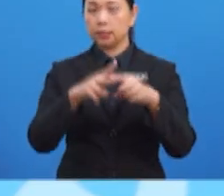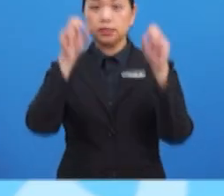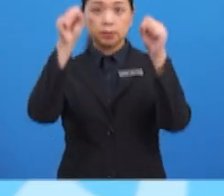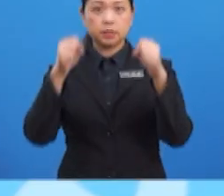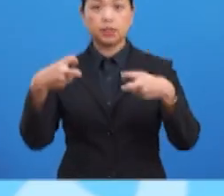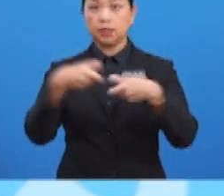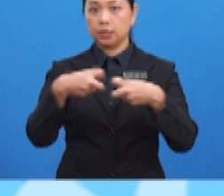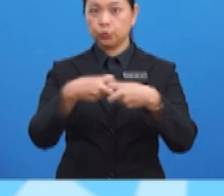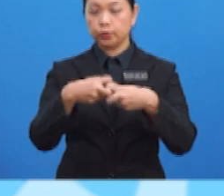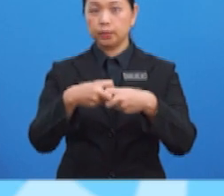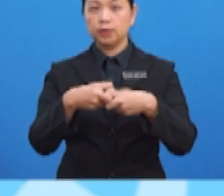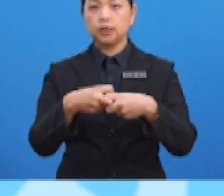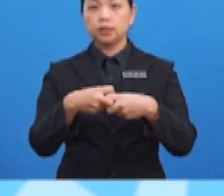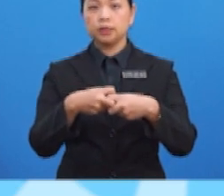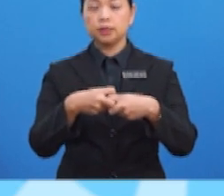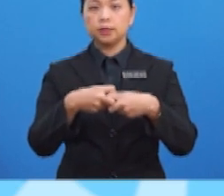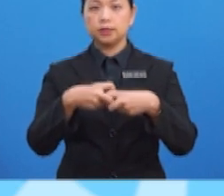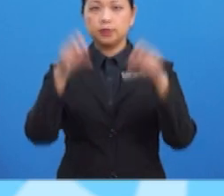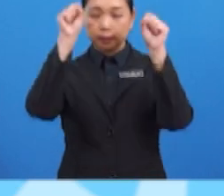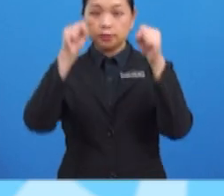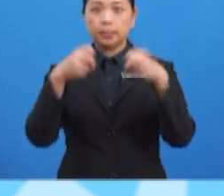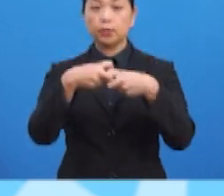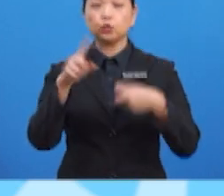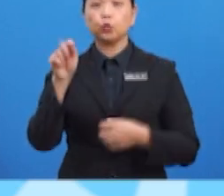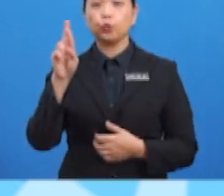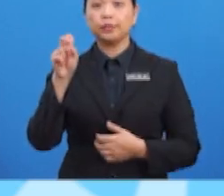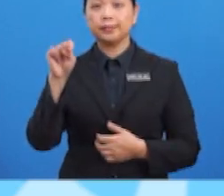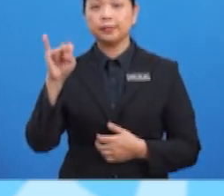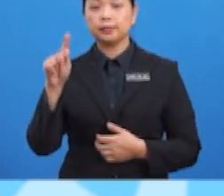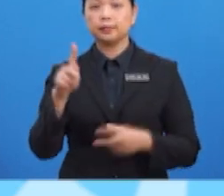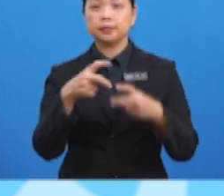elektrik, sistem elektronik dan sistem kawalan.